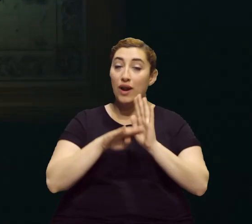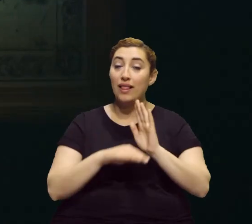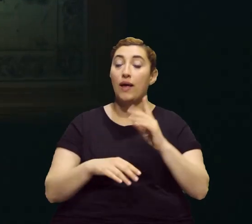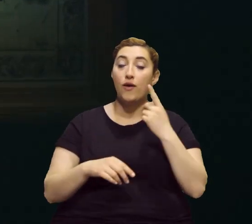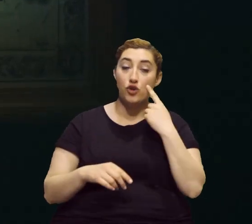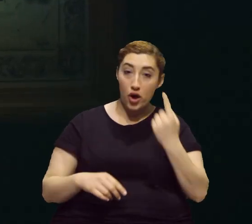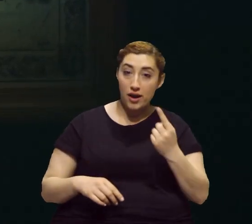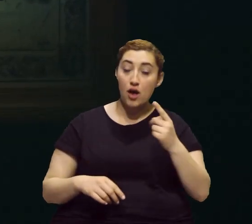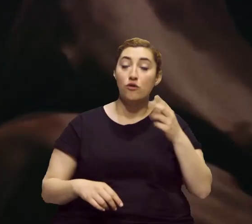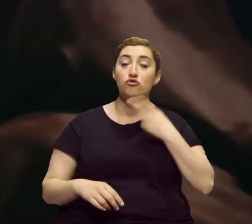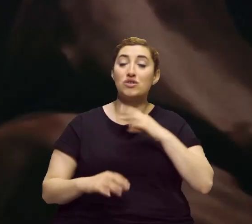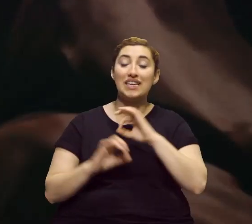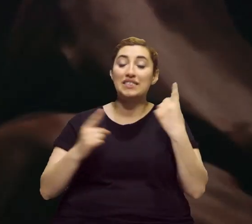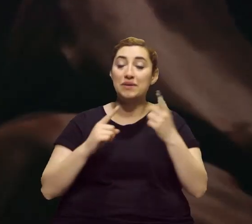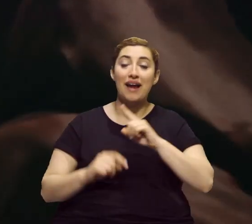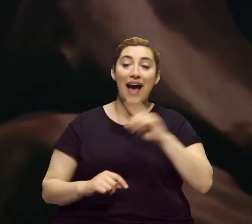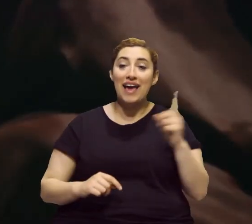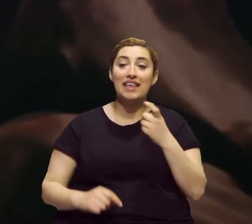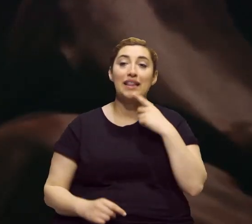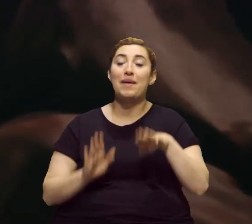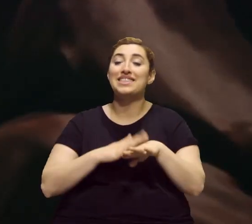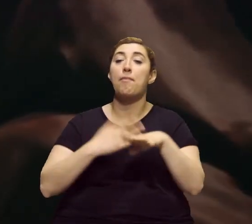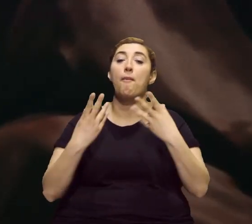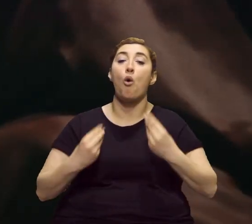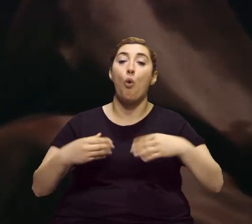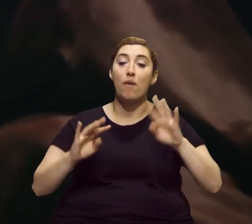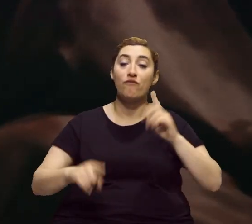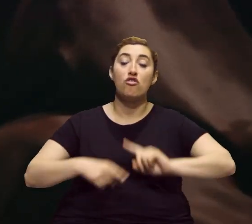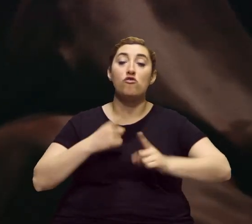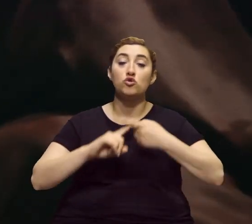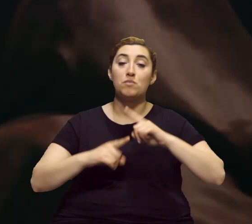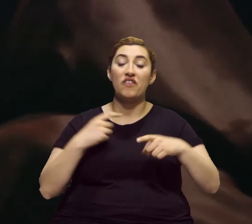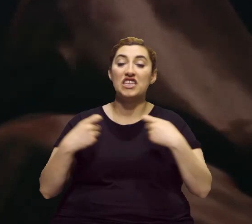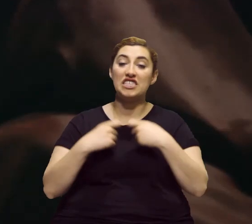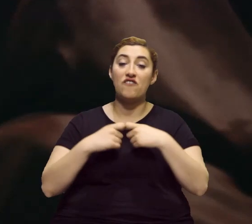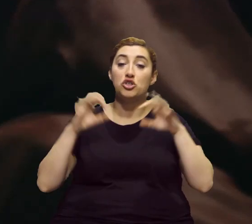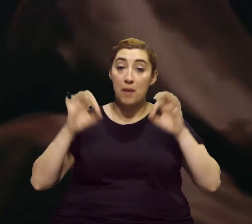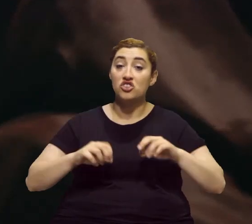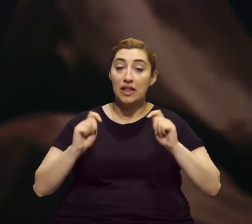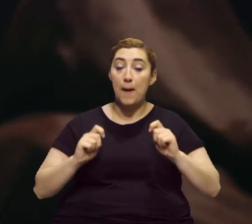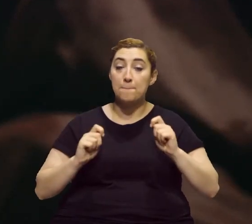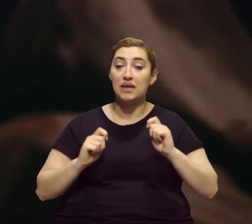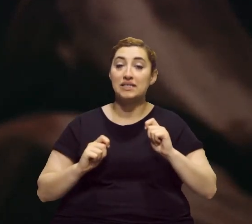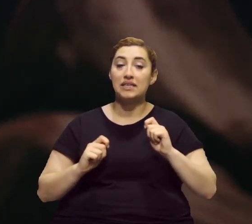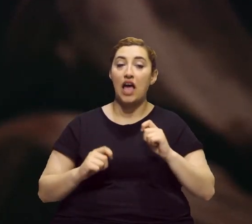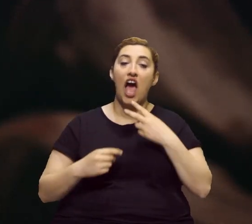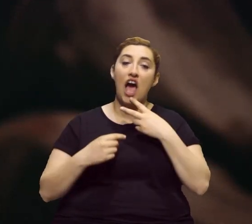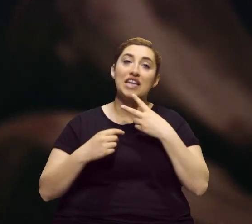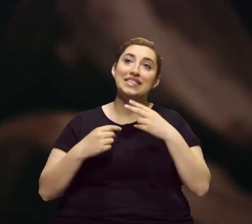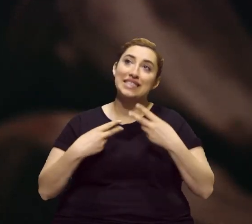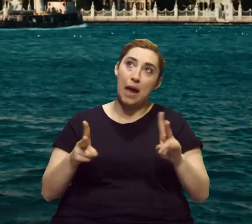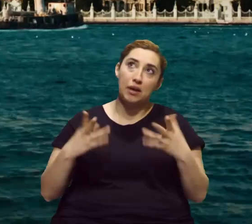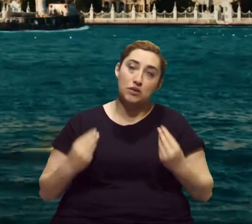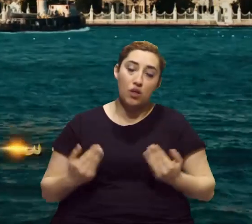dayanarak Rusların hiçbir itiraza mahal bırakmadan Osmanlı'ya savaş açması meşru hale